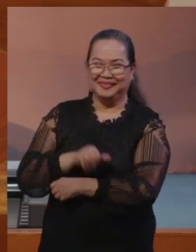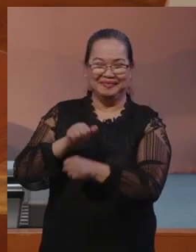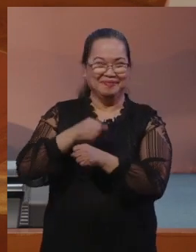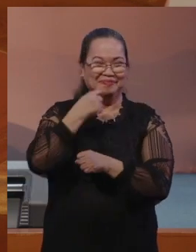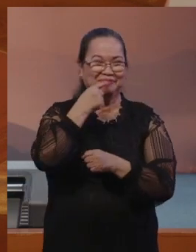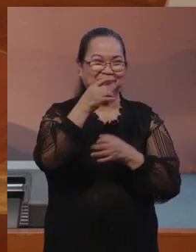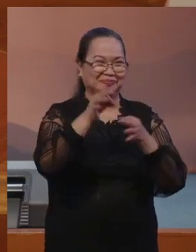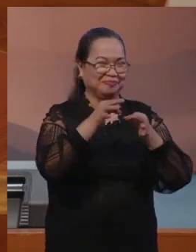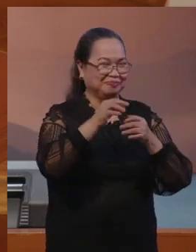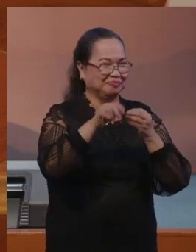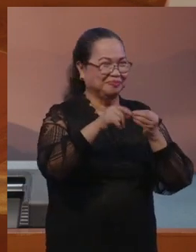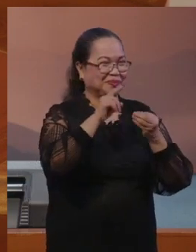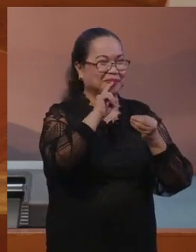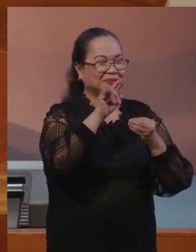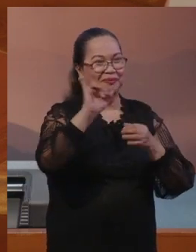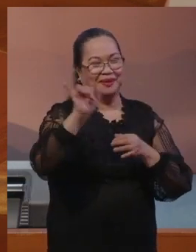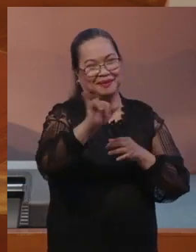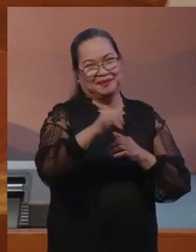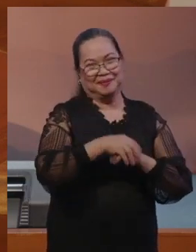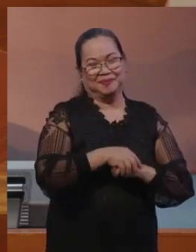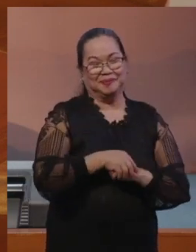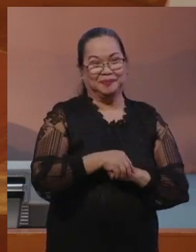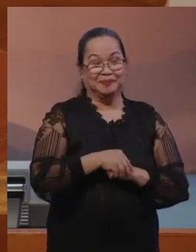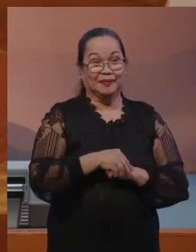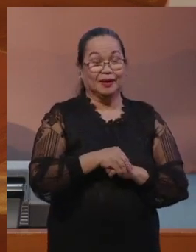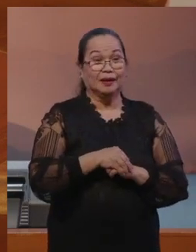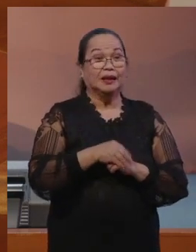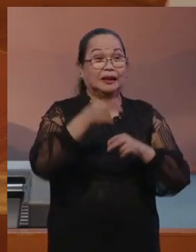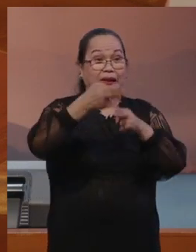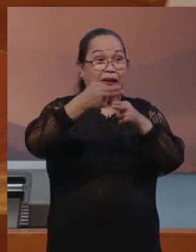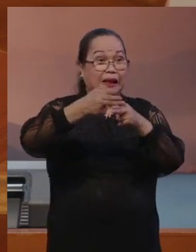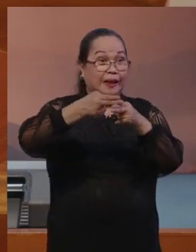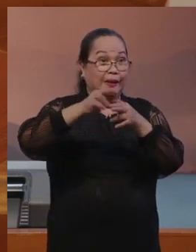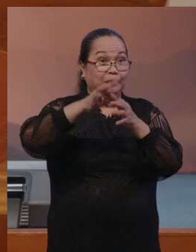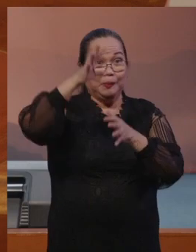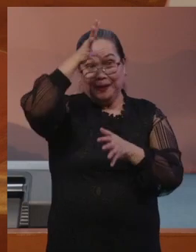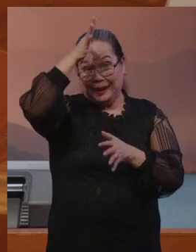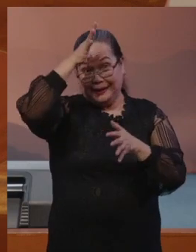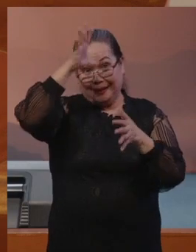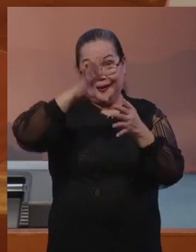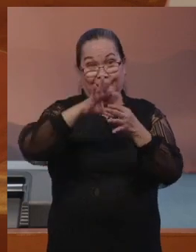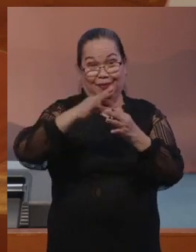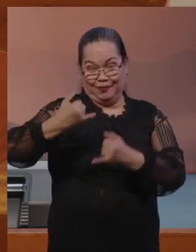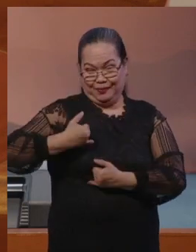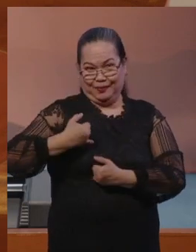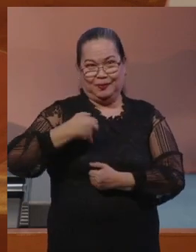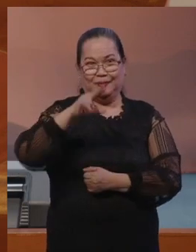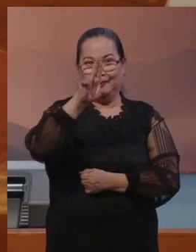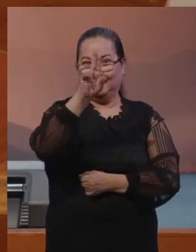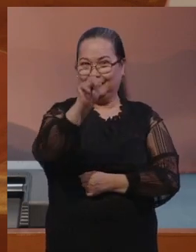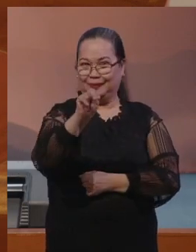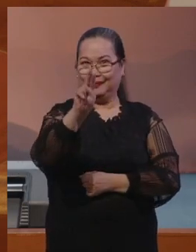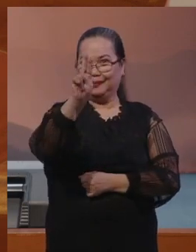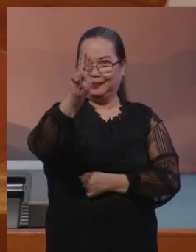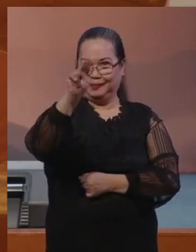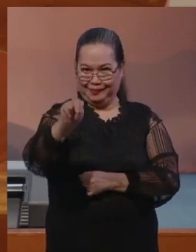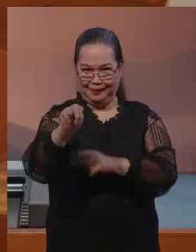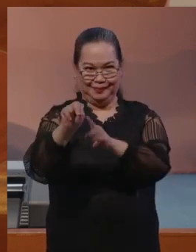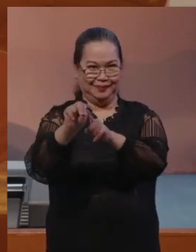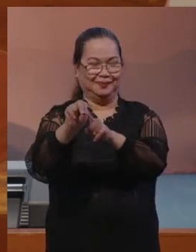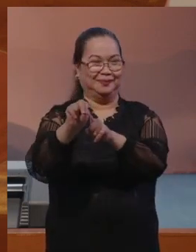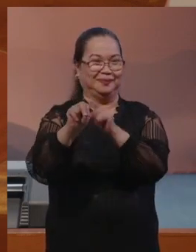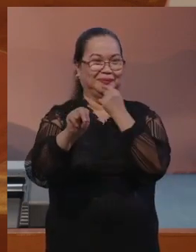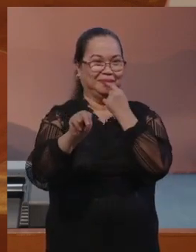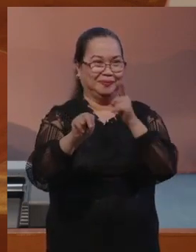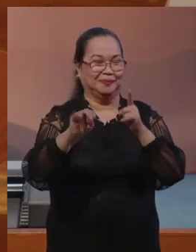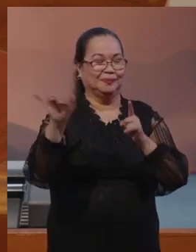po siya anak ng madre. Son of Nun, yun po ang pangalan ng tatay niya. Joshua the son of Nun,